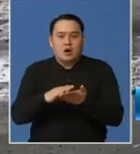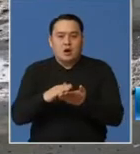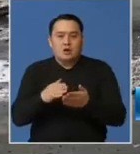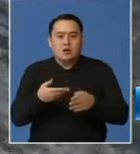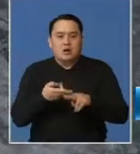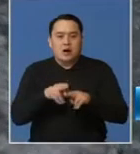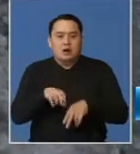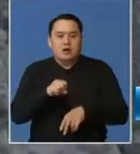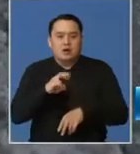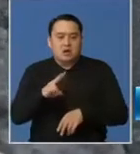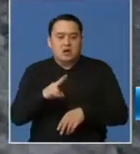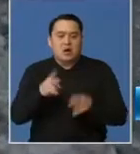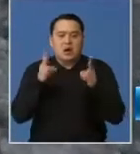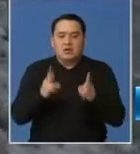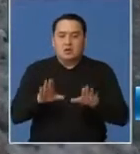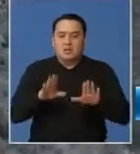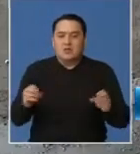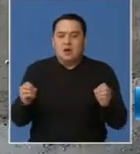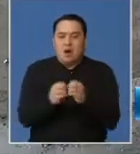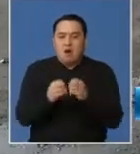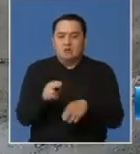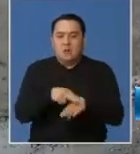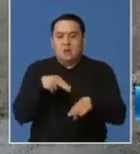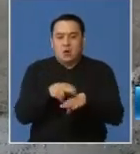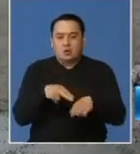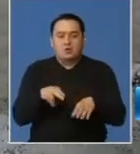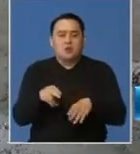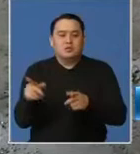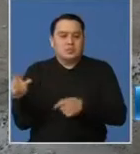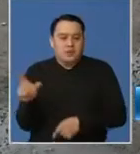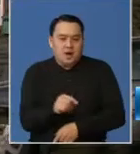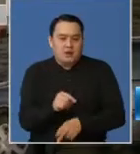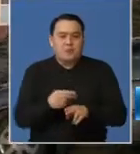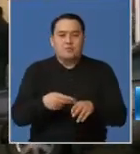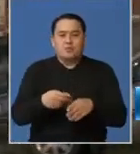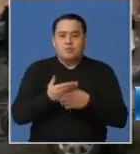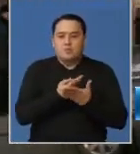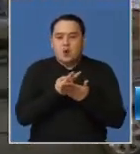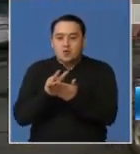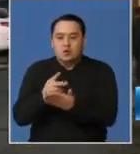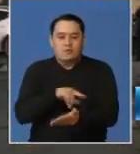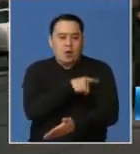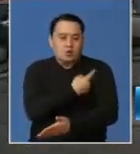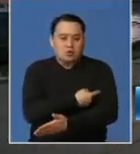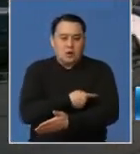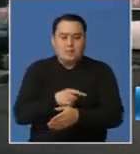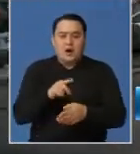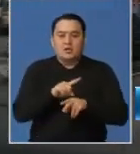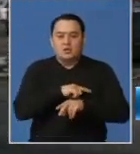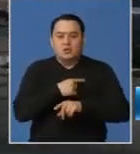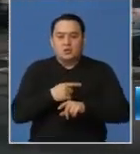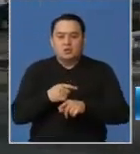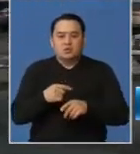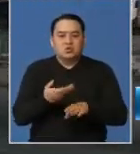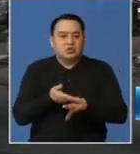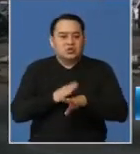Аргана Садыкова. На место аварии приехала скорая и сотрудники дорожной полиции. Мужчина был доставлен в городскую многопрофильную больницу в